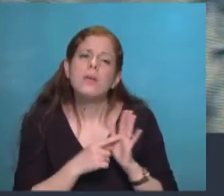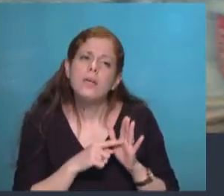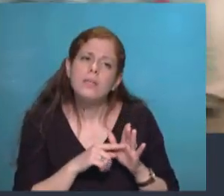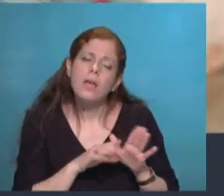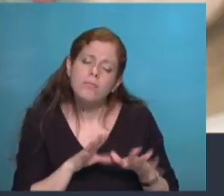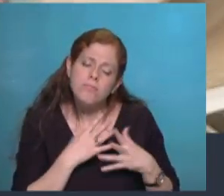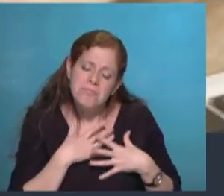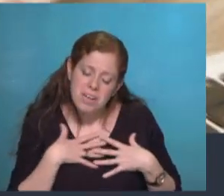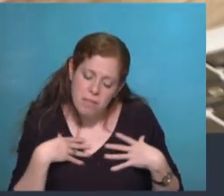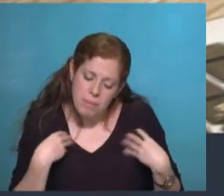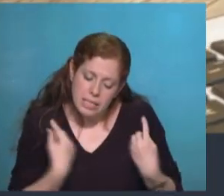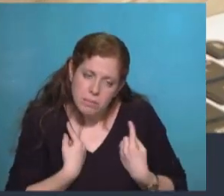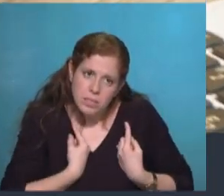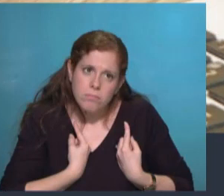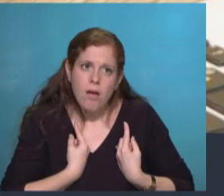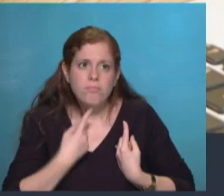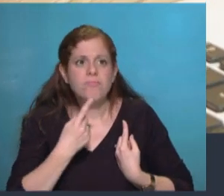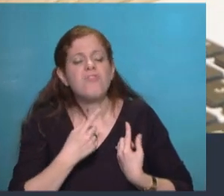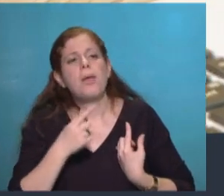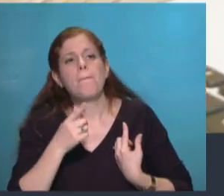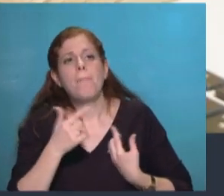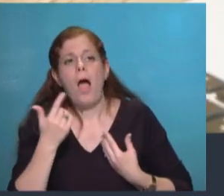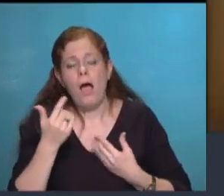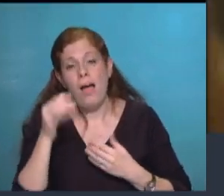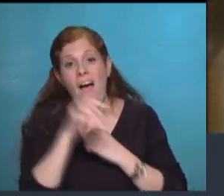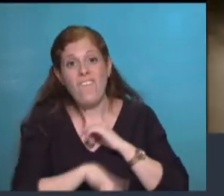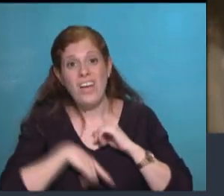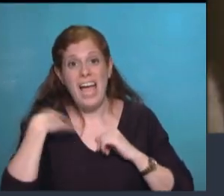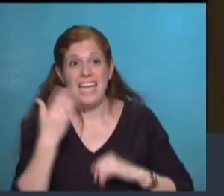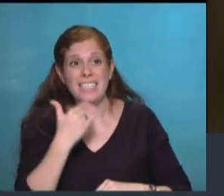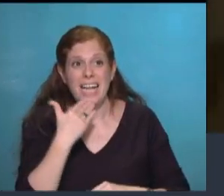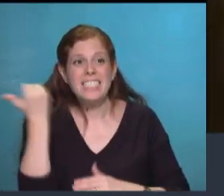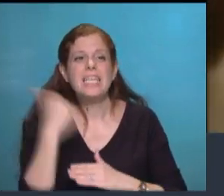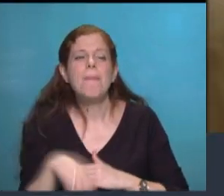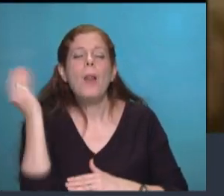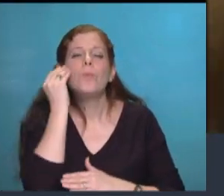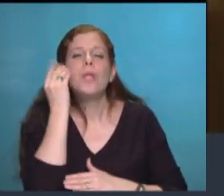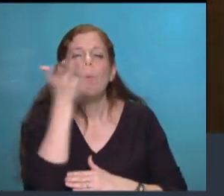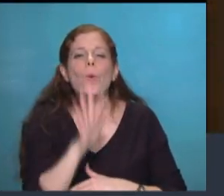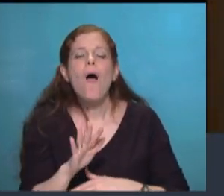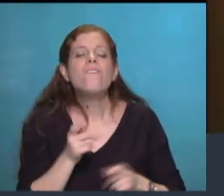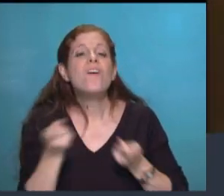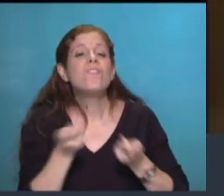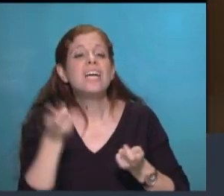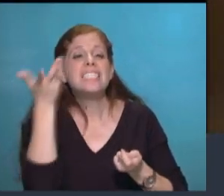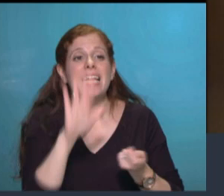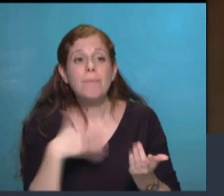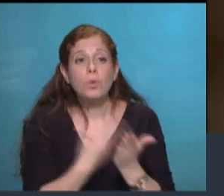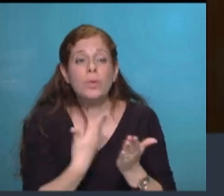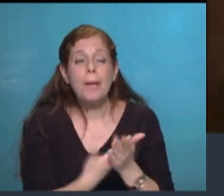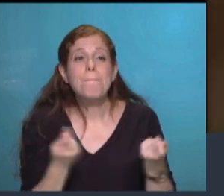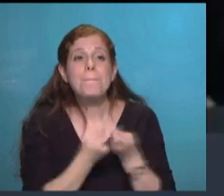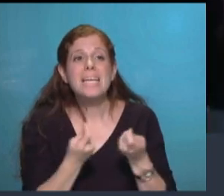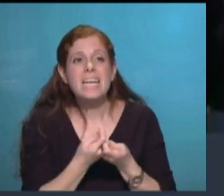עצמה ועם החוויה הישראלית, אליס סיימה לימודי קולנוע והפיקה סרטים תיעודיים, בעיקר סביב חוויית